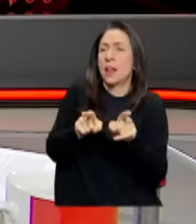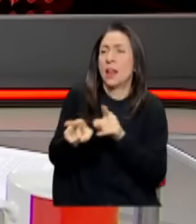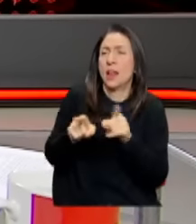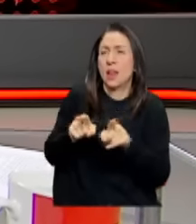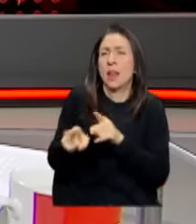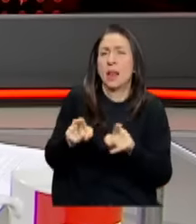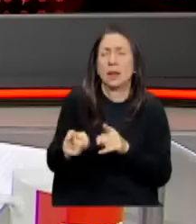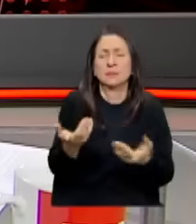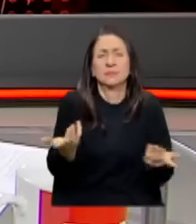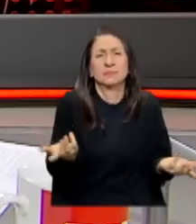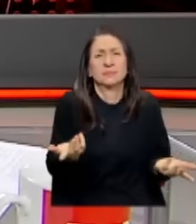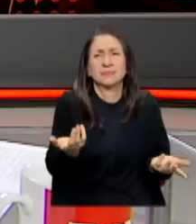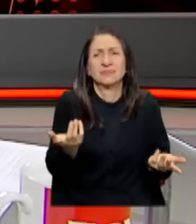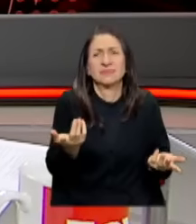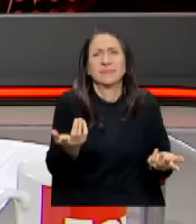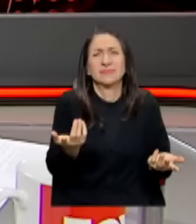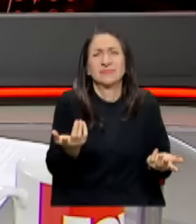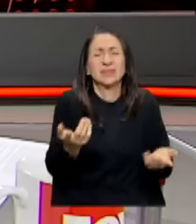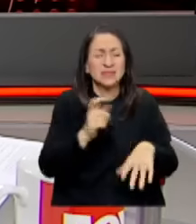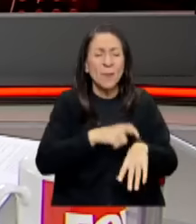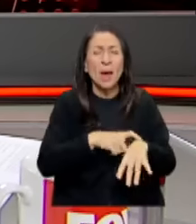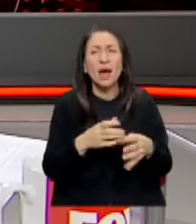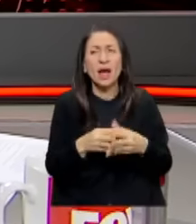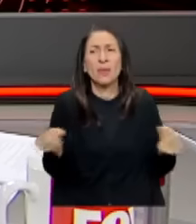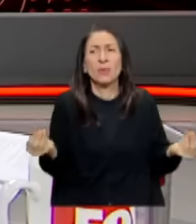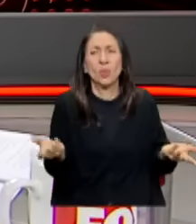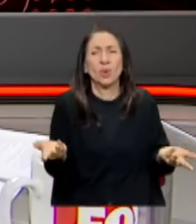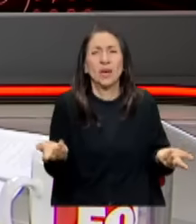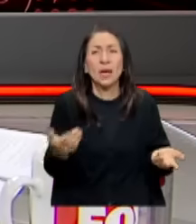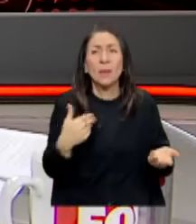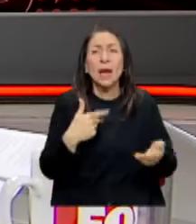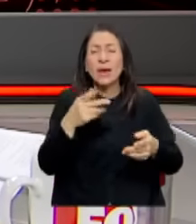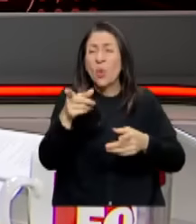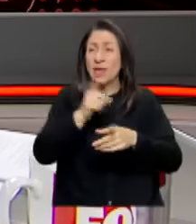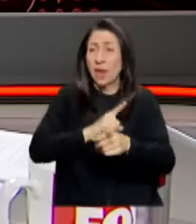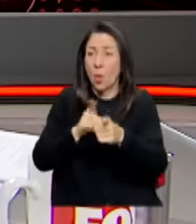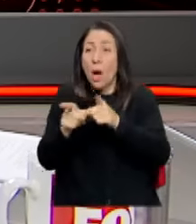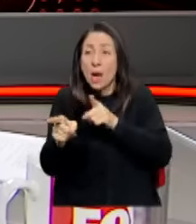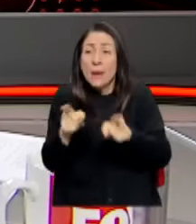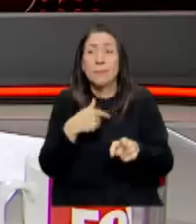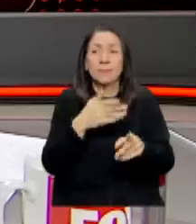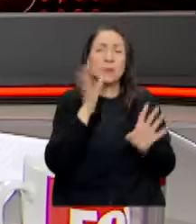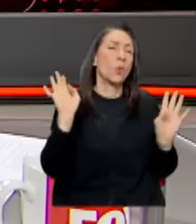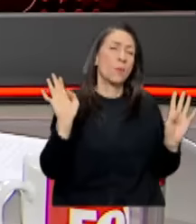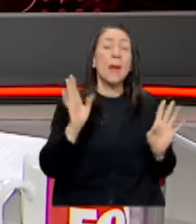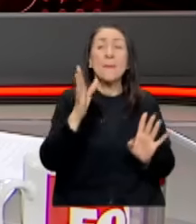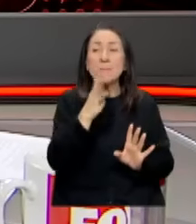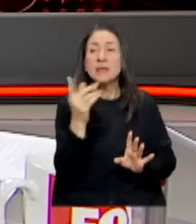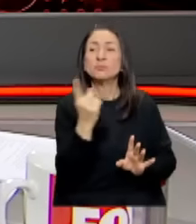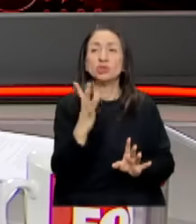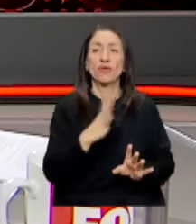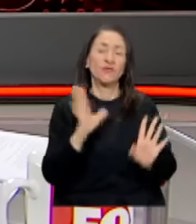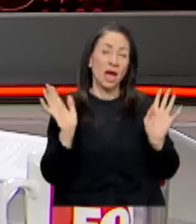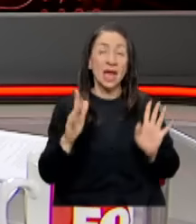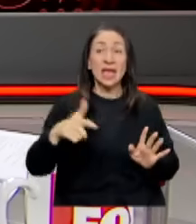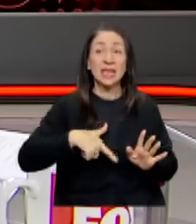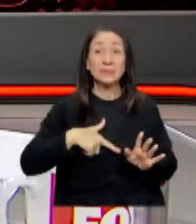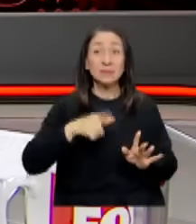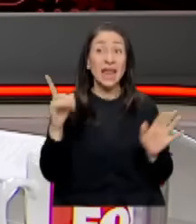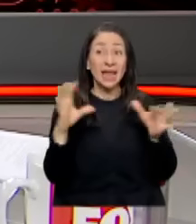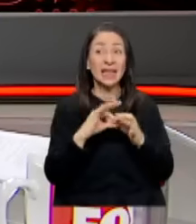Bu adaylık itiş kakışıyla vakitlerini geçiriyorlar. Ben bu Hıdır İdi Yunus İdi'yi bilmiyorum da bildiğim bir şey var. Mesela